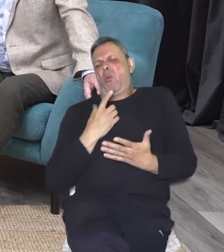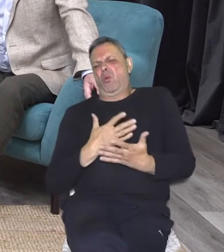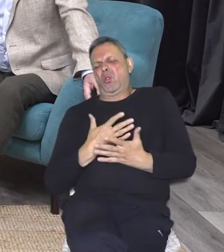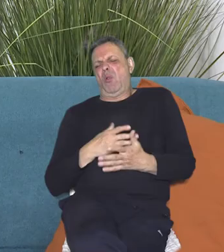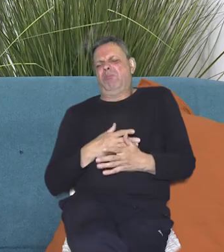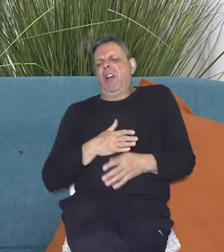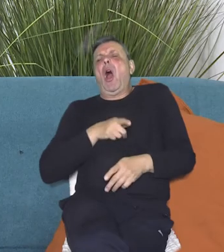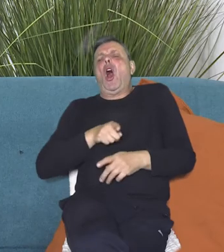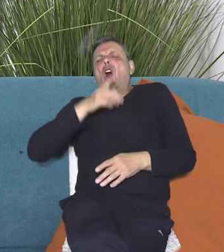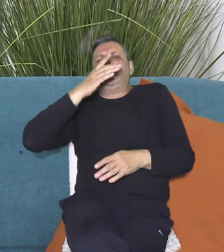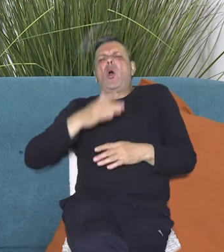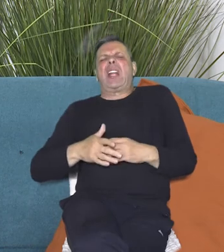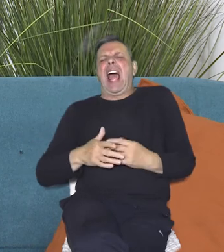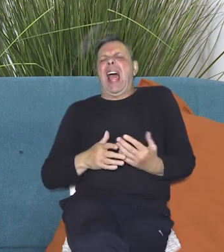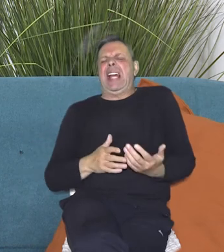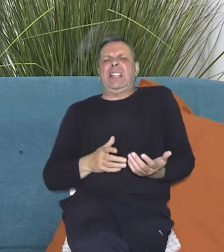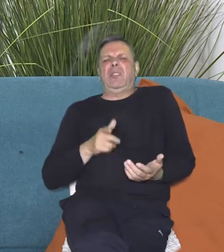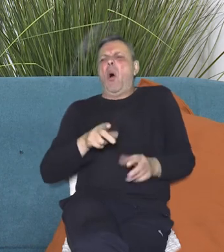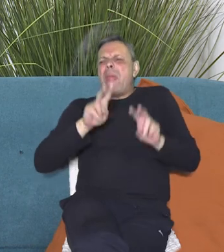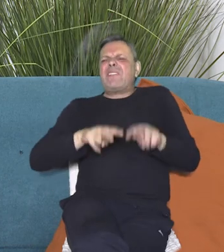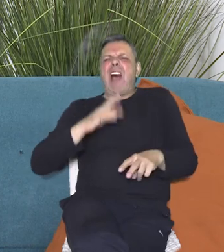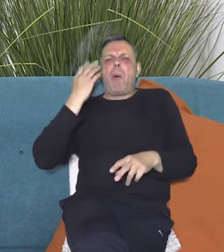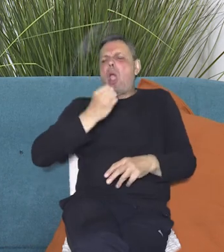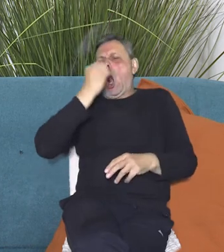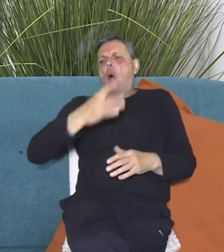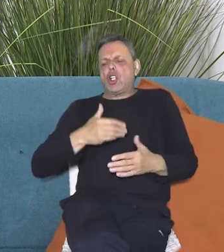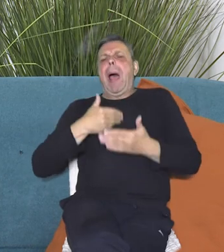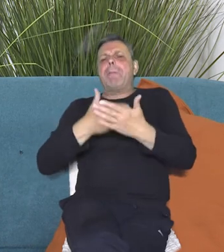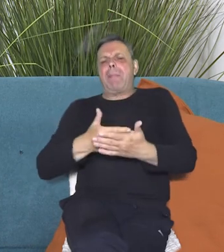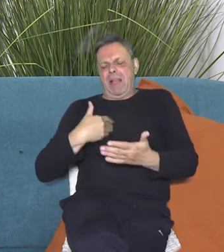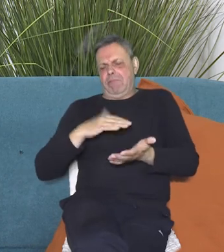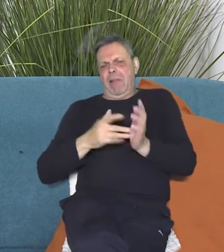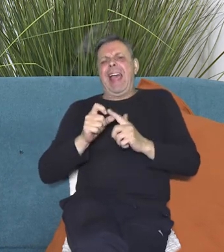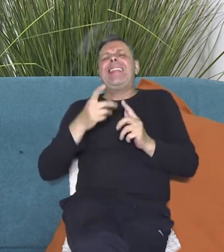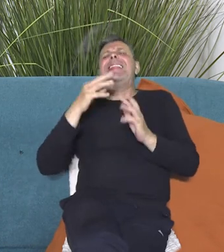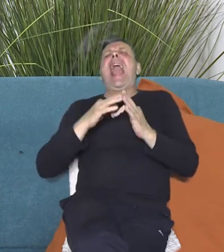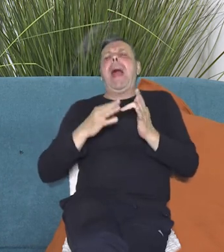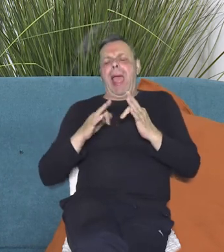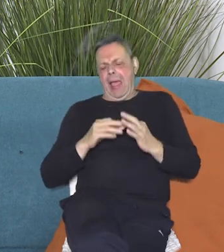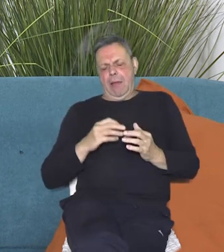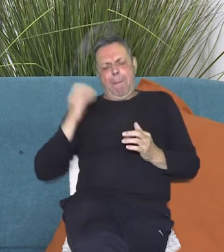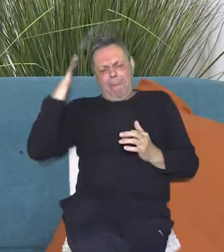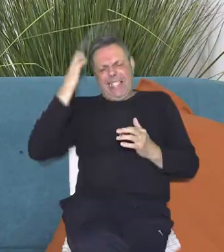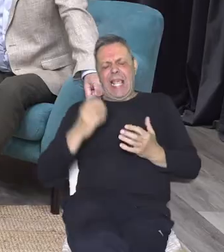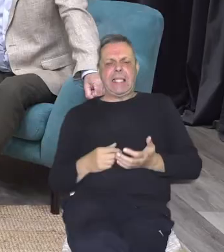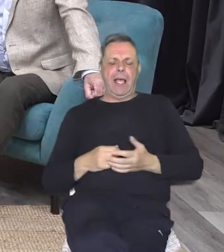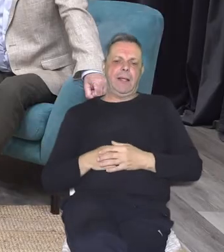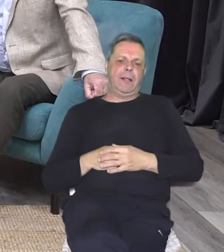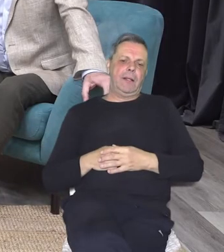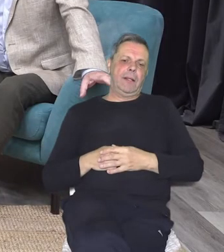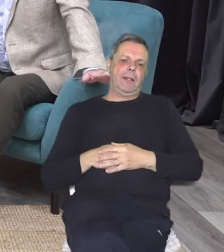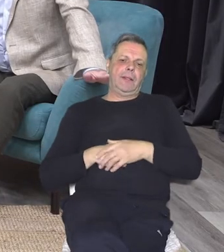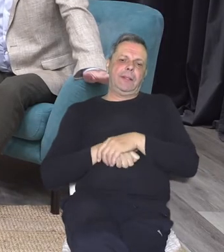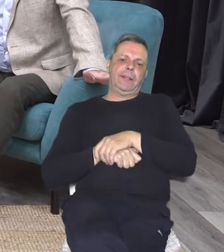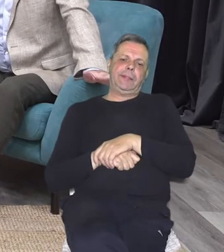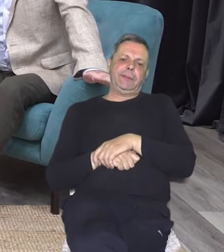nediskretno, do kraja čak nekako nemuževno. Mislim, on je stvarno bio loš prema Diani. Ja ne kažem da je Diana bila